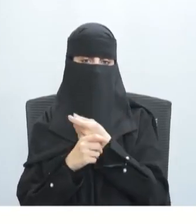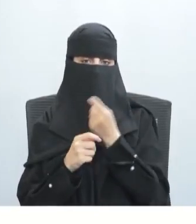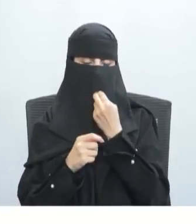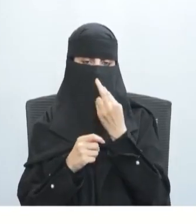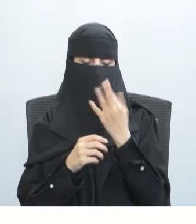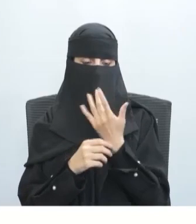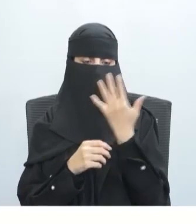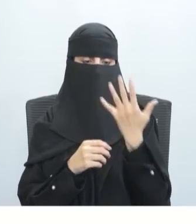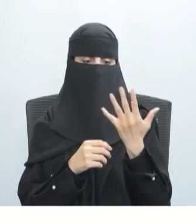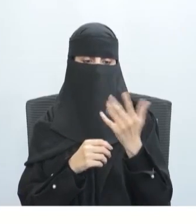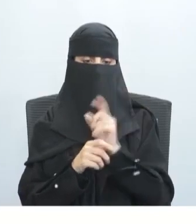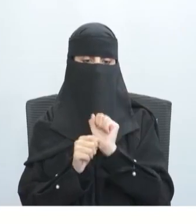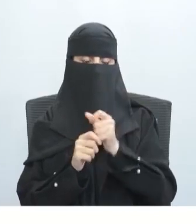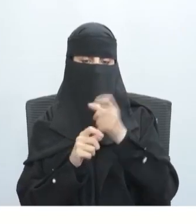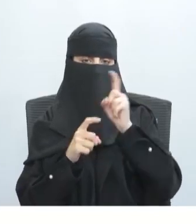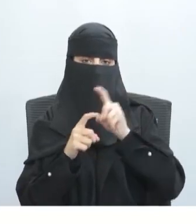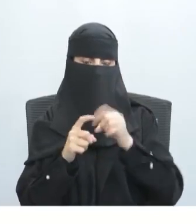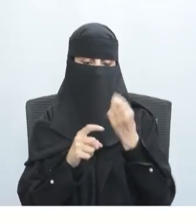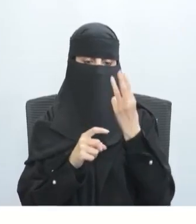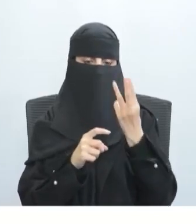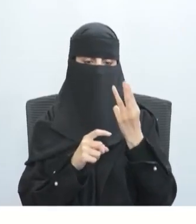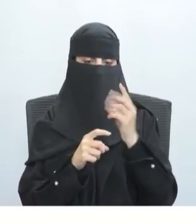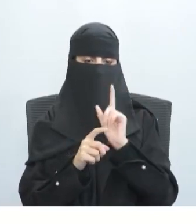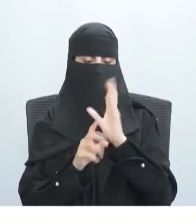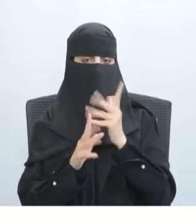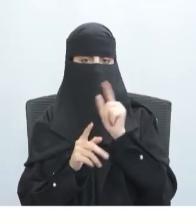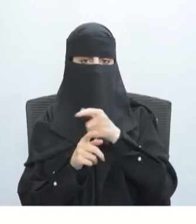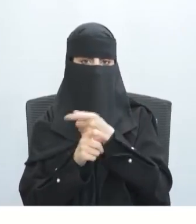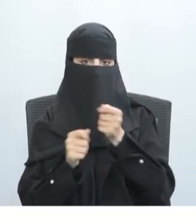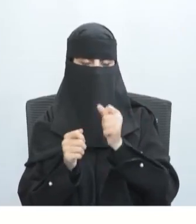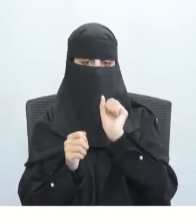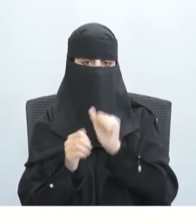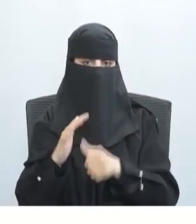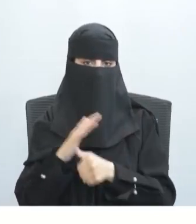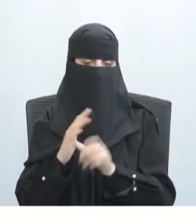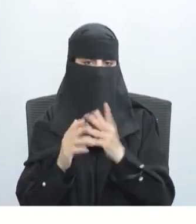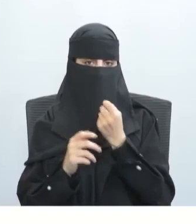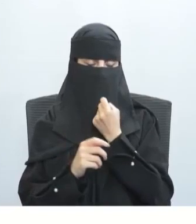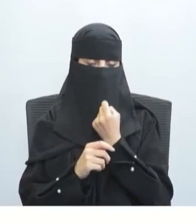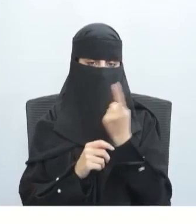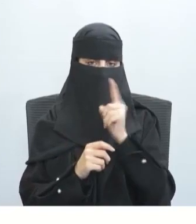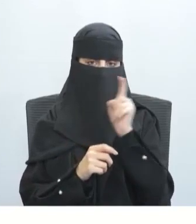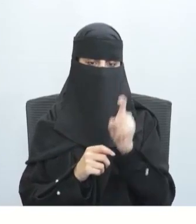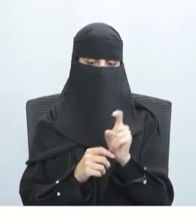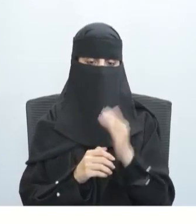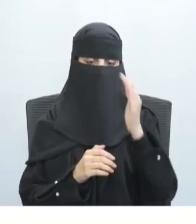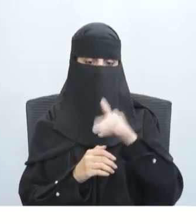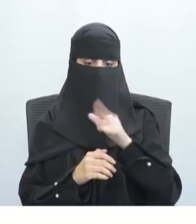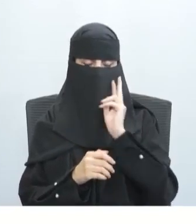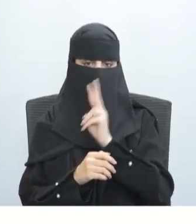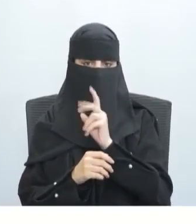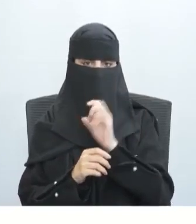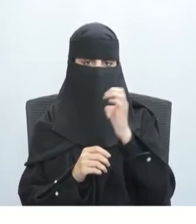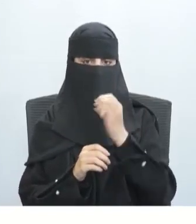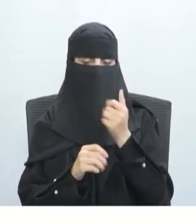الاستثماري بعد خمس سنوات من كسب عائد نسبته 3% اذا كان الرصيد الاساسي